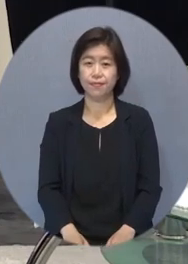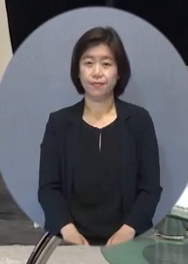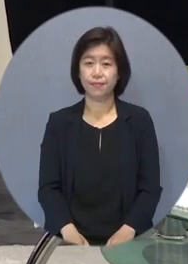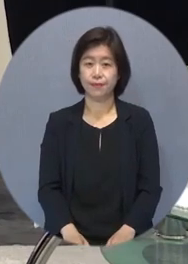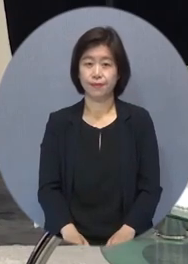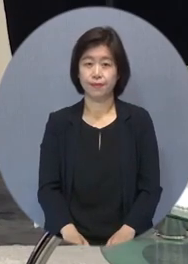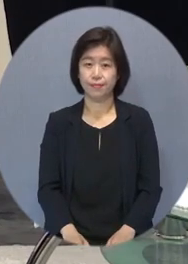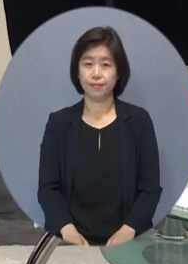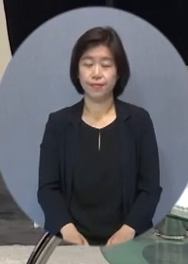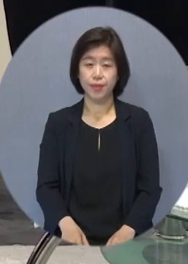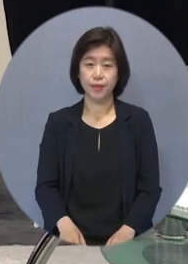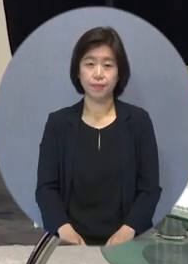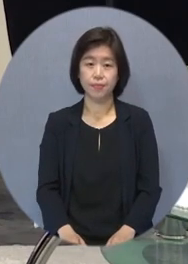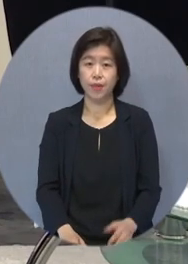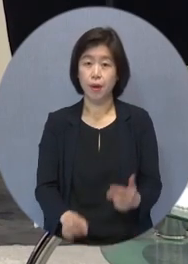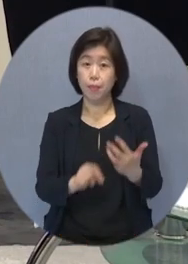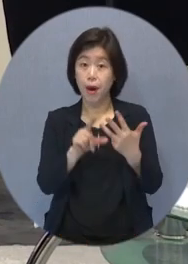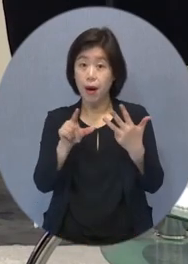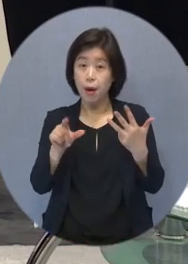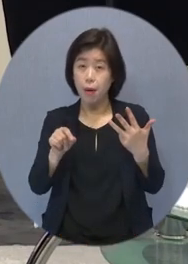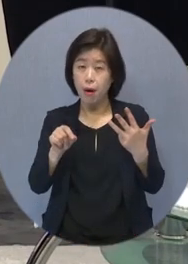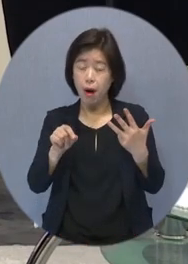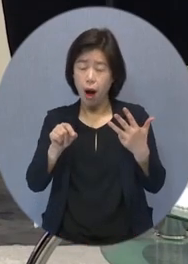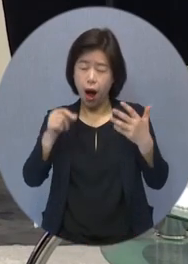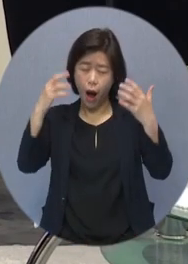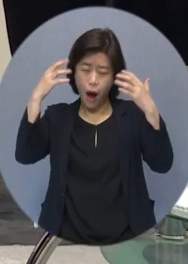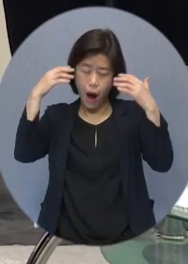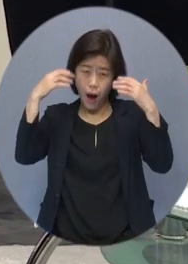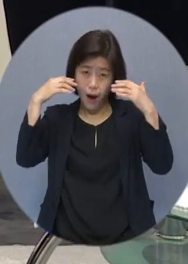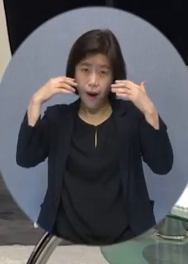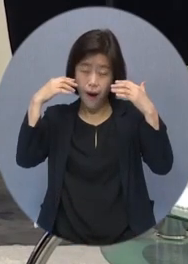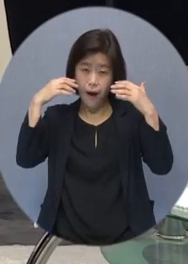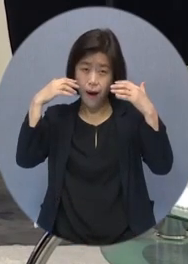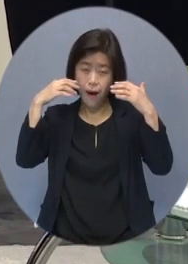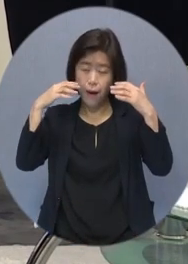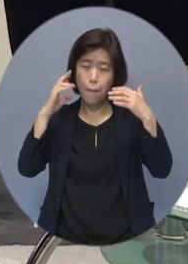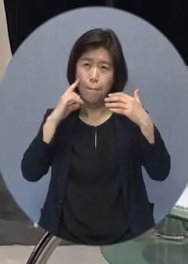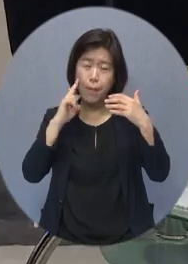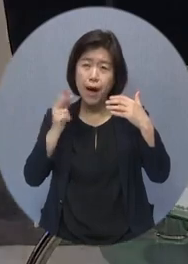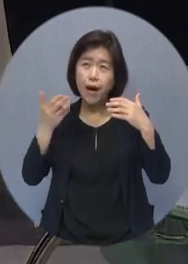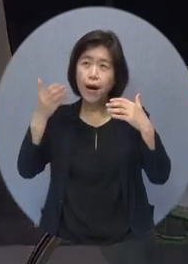8월의 열기도 나무의 어둠 아래로는 미치질 않았다.